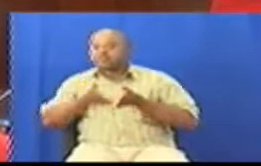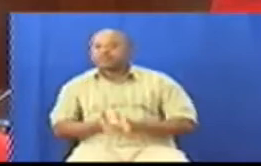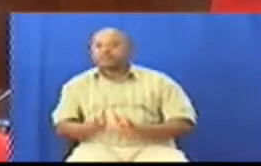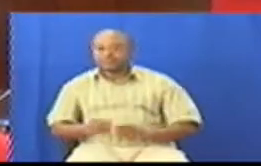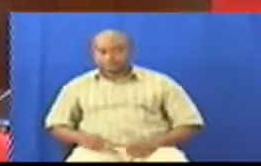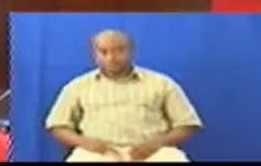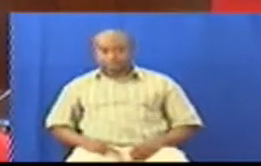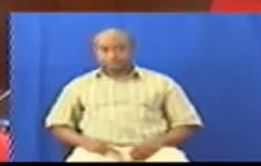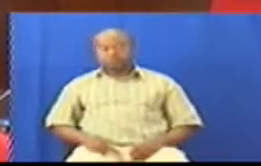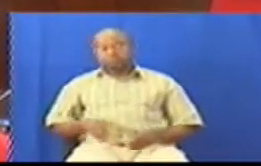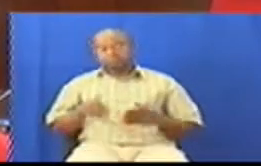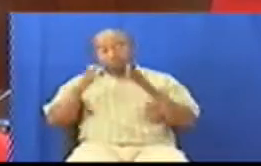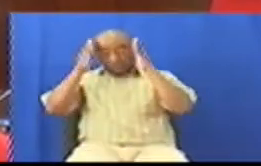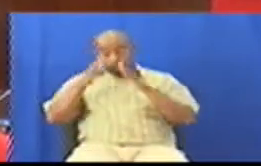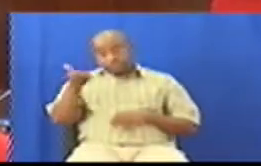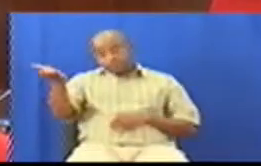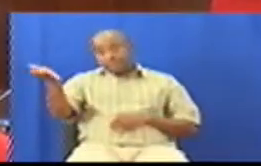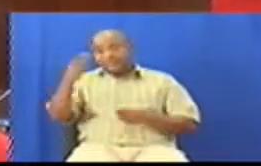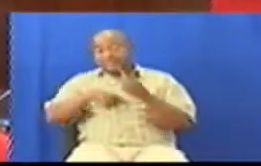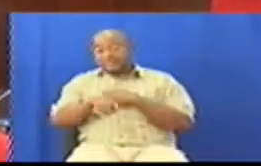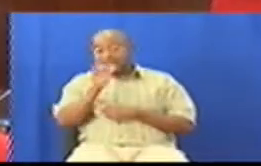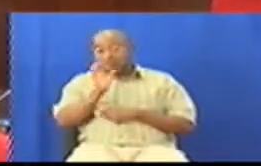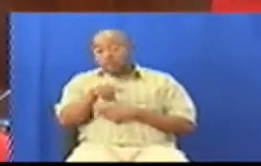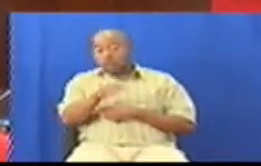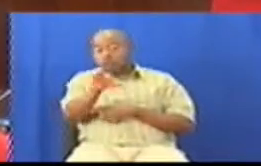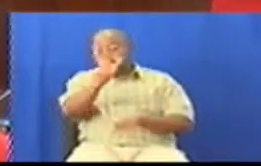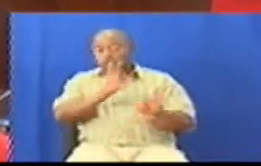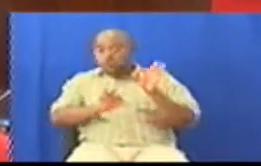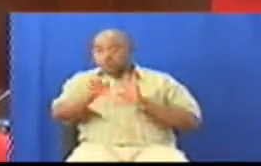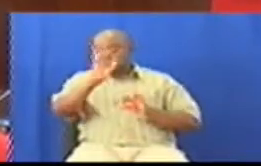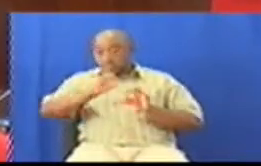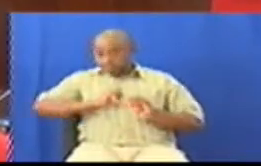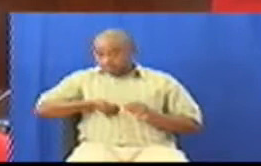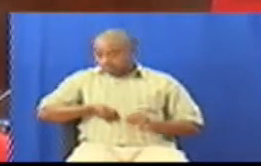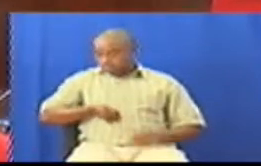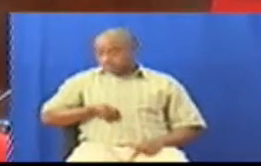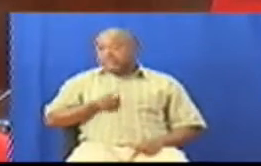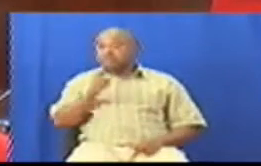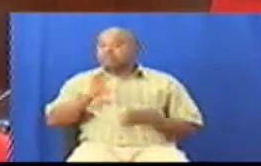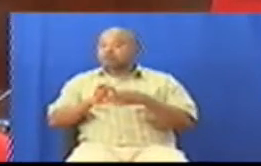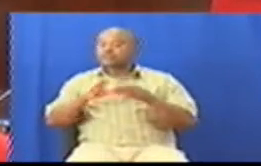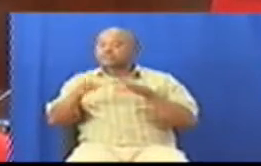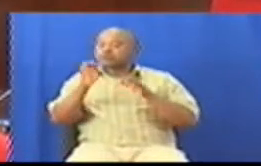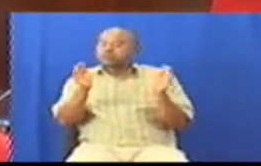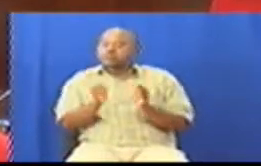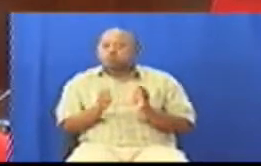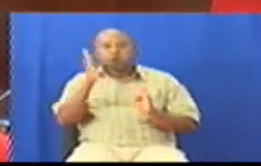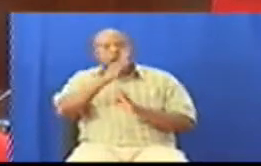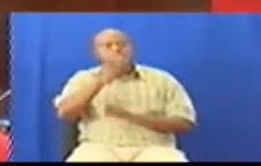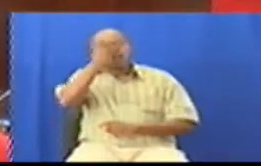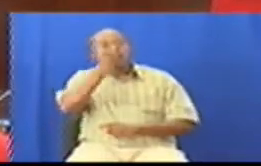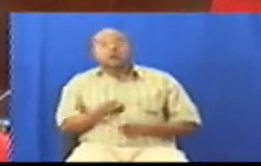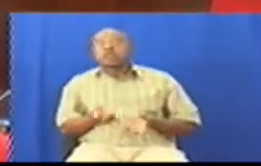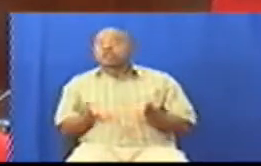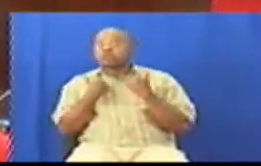mwaka huu wa uchaguzi tumeshuhudia, mi mwenyewe nilikuwa kwenye uchaguzi mdogo nani Sofi. Hali ni mbaya, tunahitaji tume huru